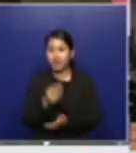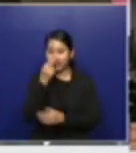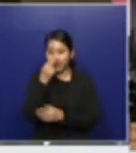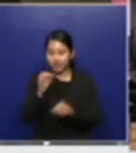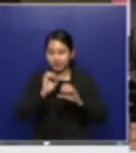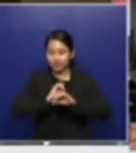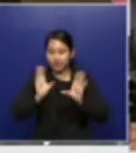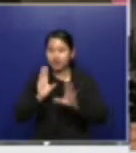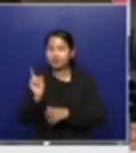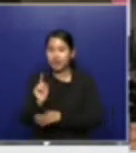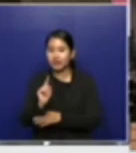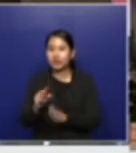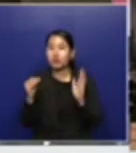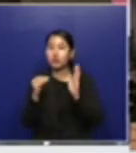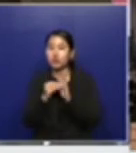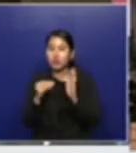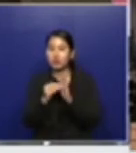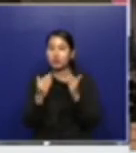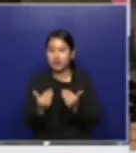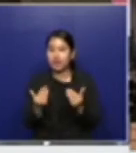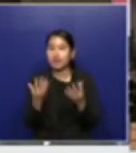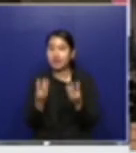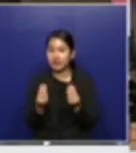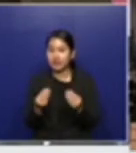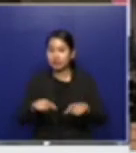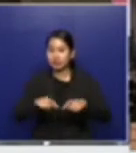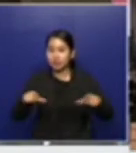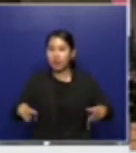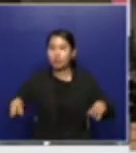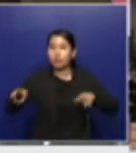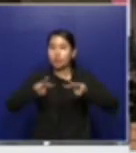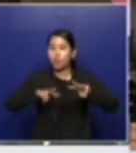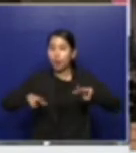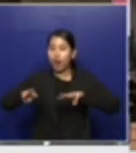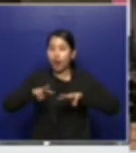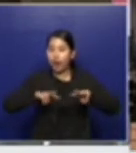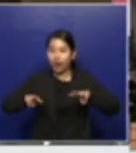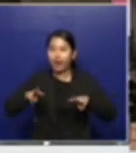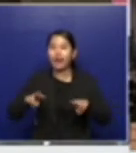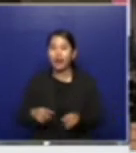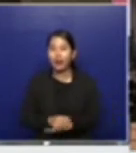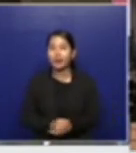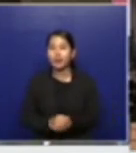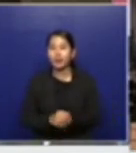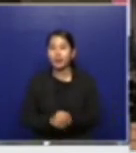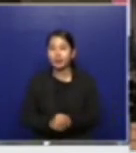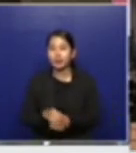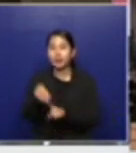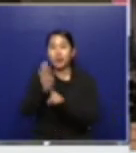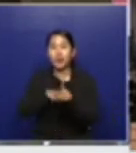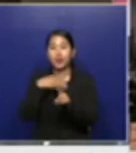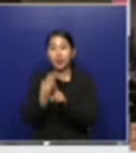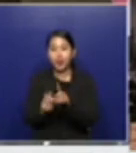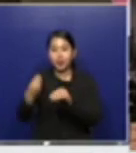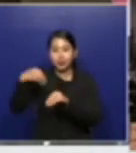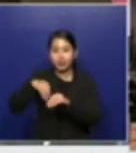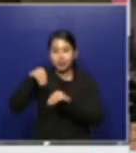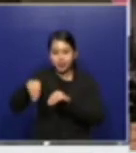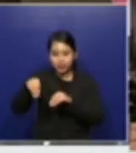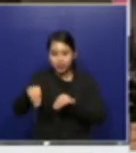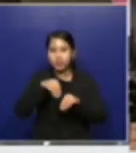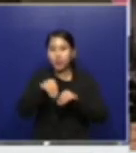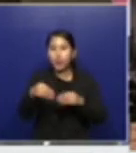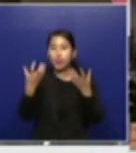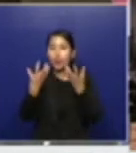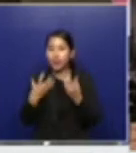นี้คือในกรุงเทพที่ดินว่างเปล่าท่านประธานปลูกกล้วยปลูกข่าปลูก